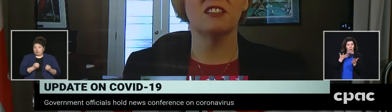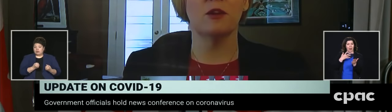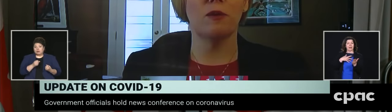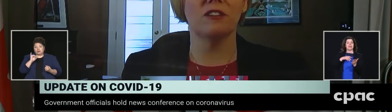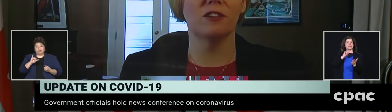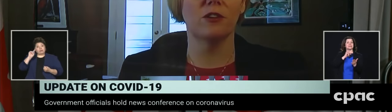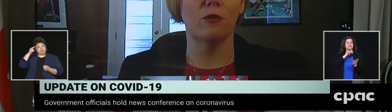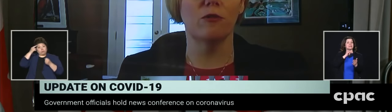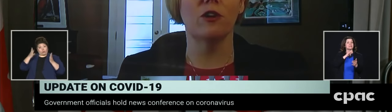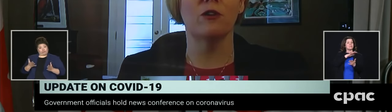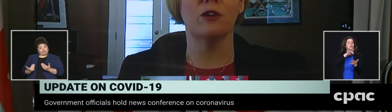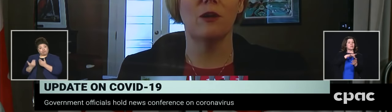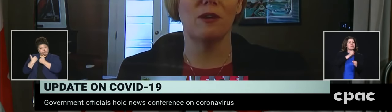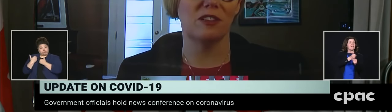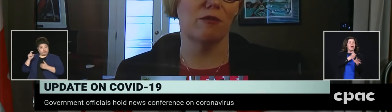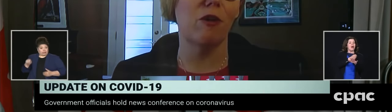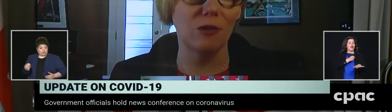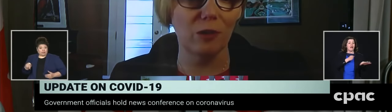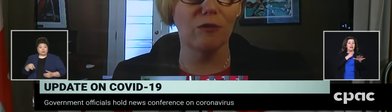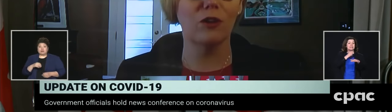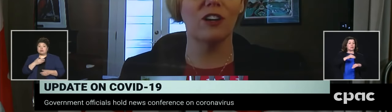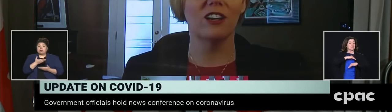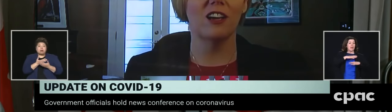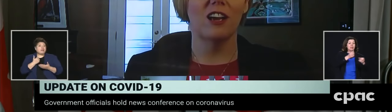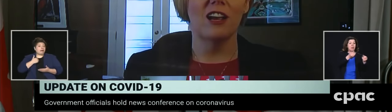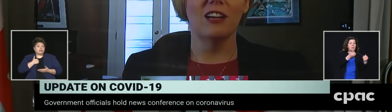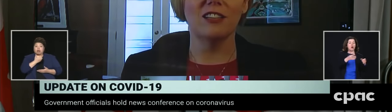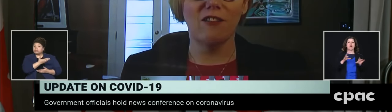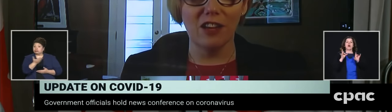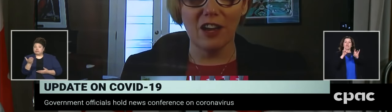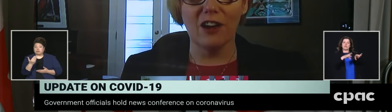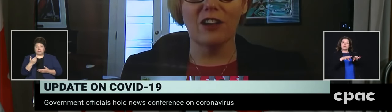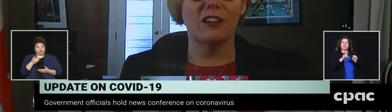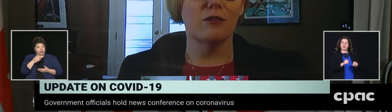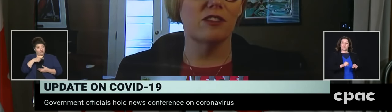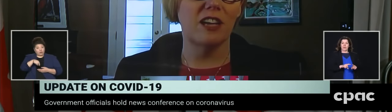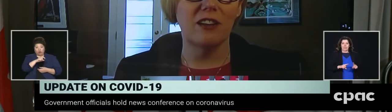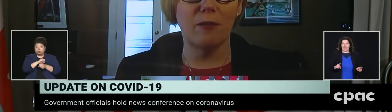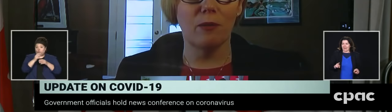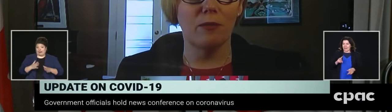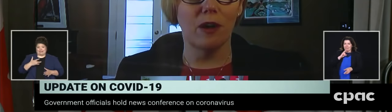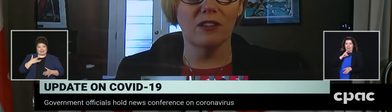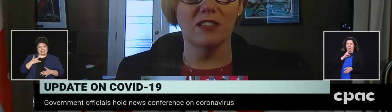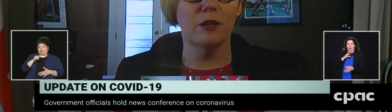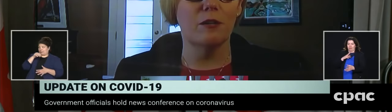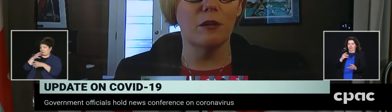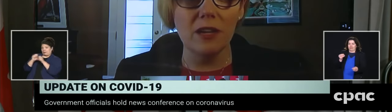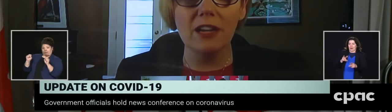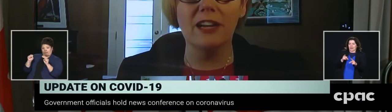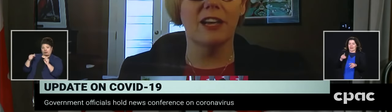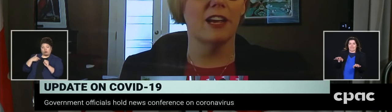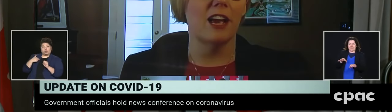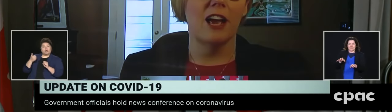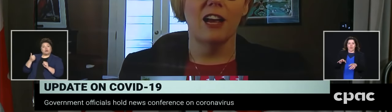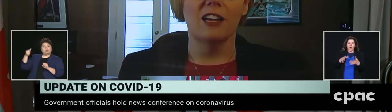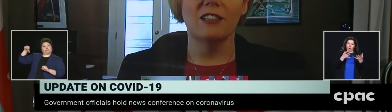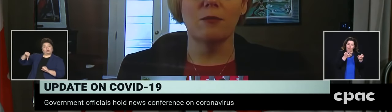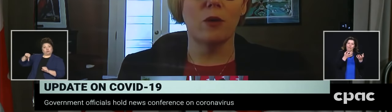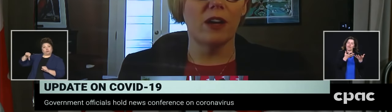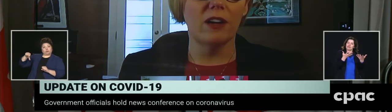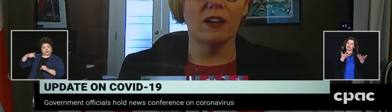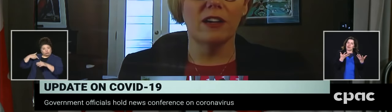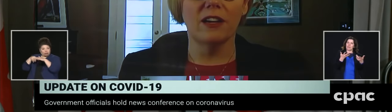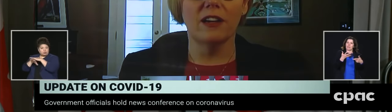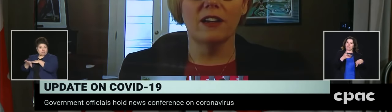Mais ça, ce n'est pas ce qu'on veut que les personnes font. On veut que les travailleurs, les officiers de la santé publique, les